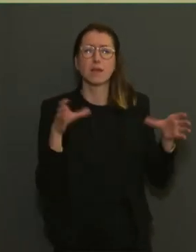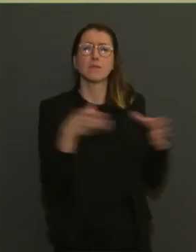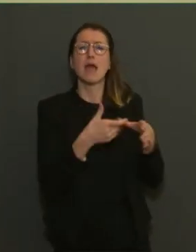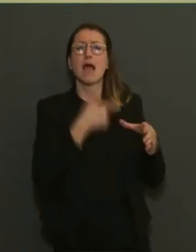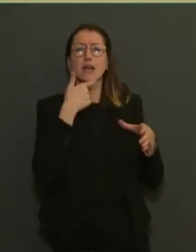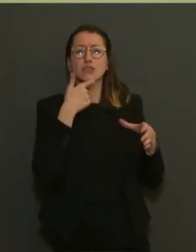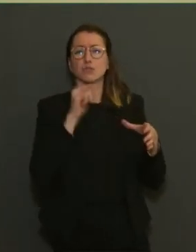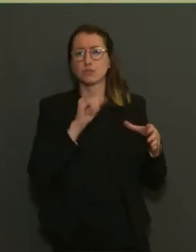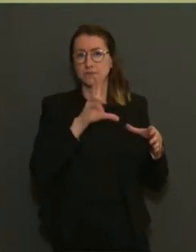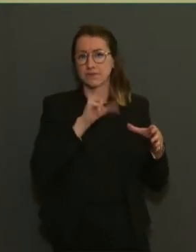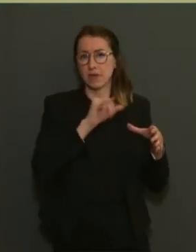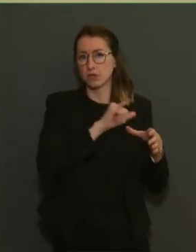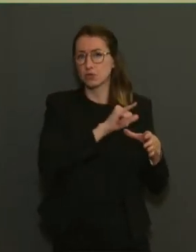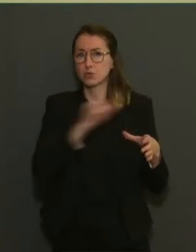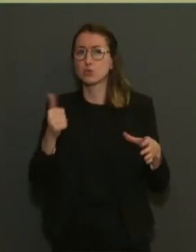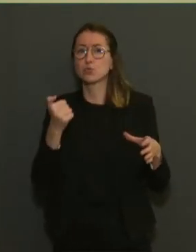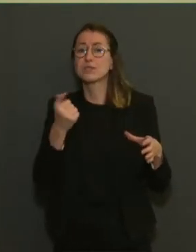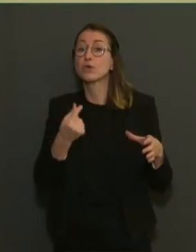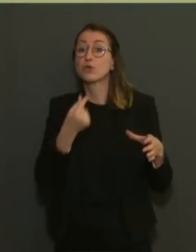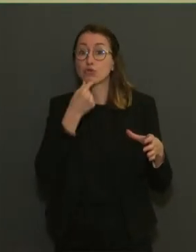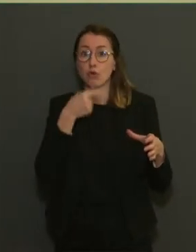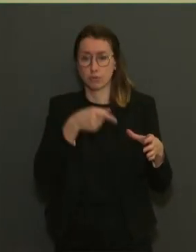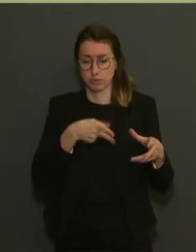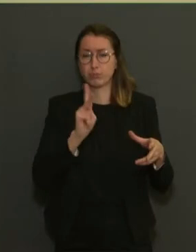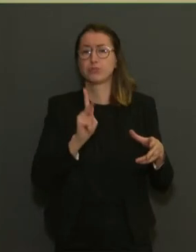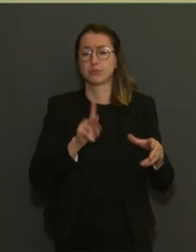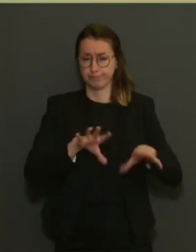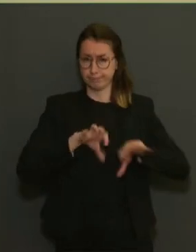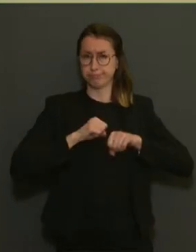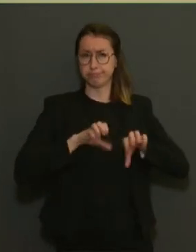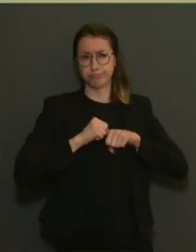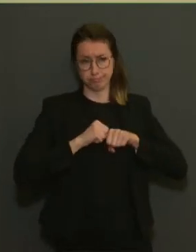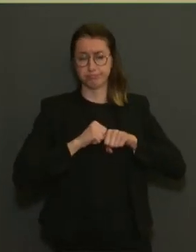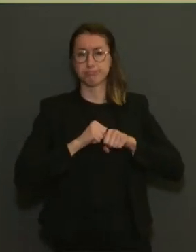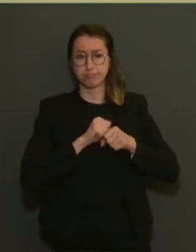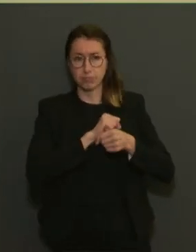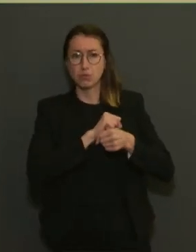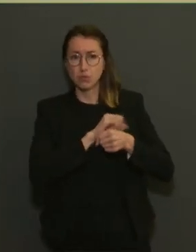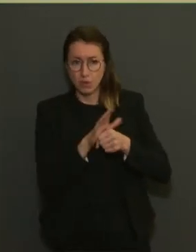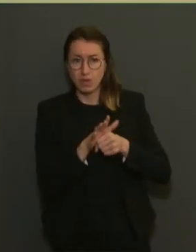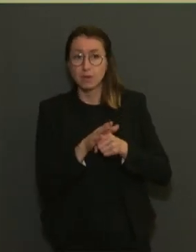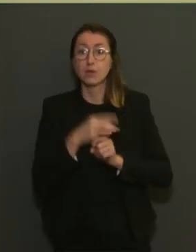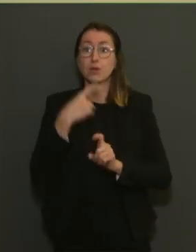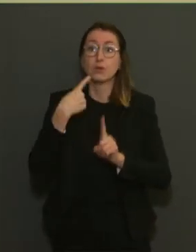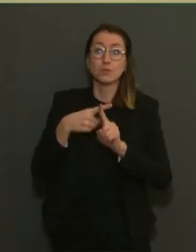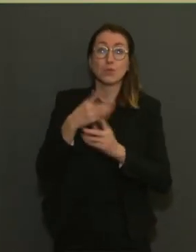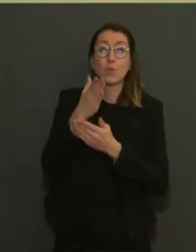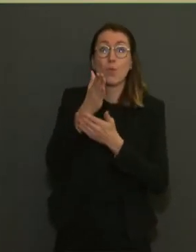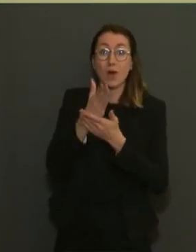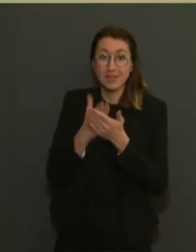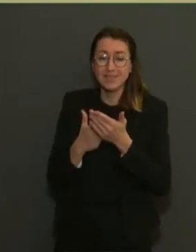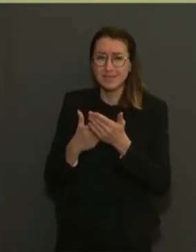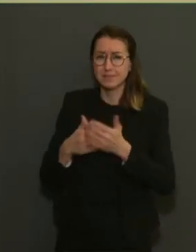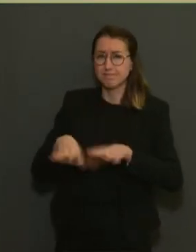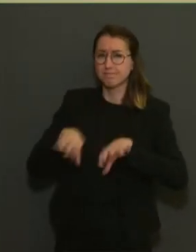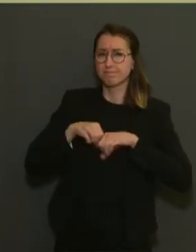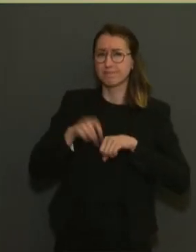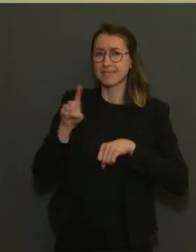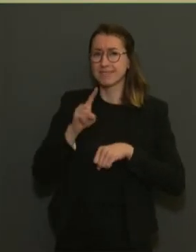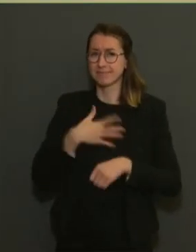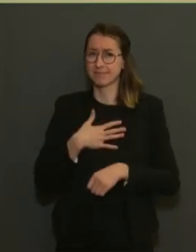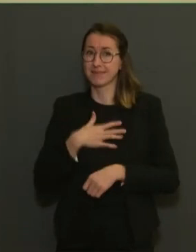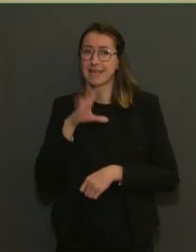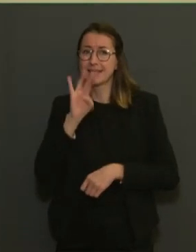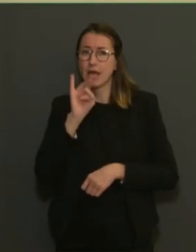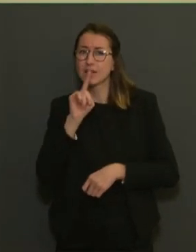et 60 ans. Et actuellement, la moitié des infections se présentent chez des gens qui ont plus de 41 ans. Donc